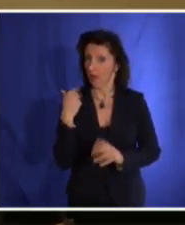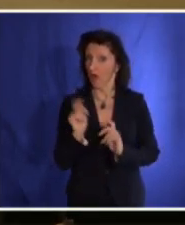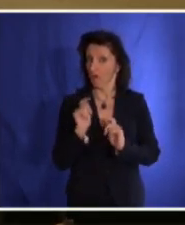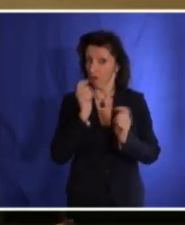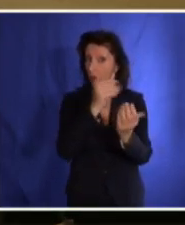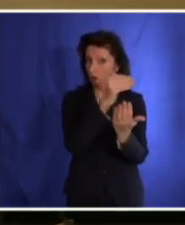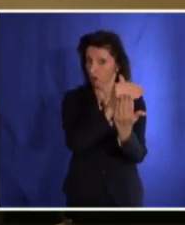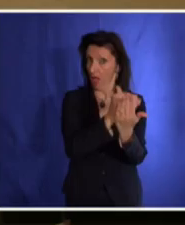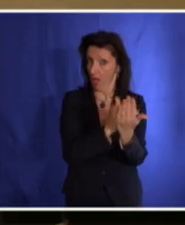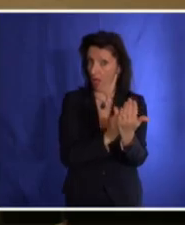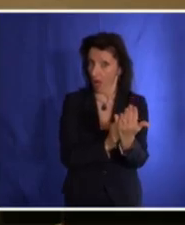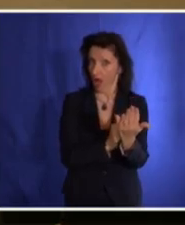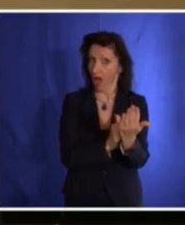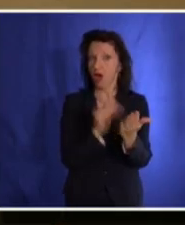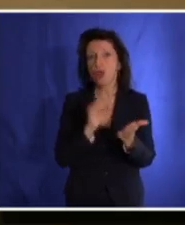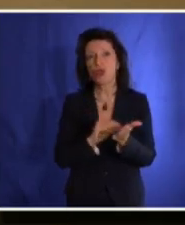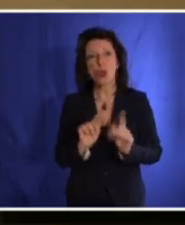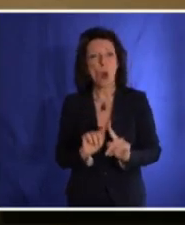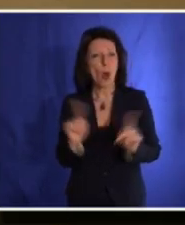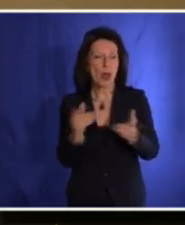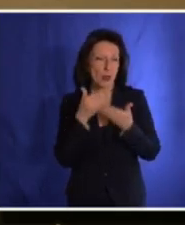weiteren Vorschläge.